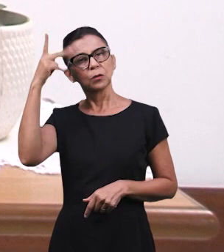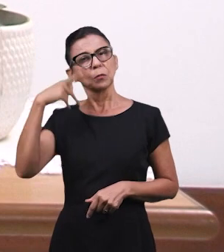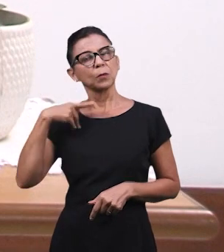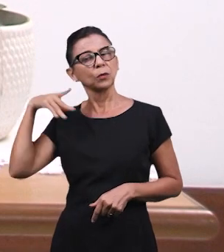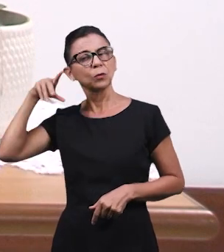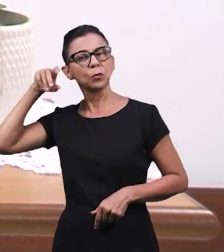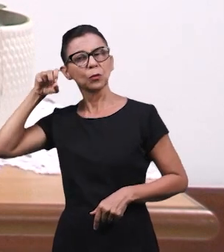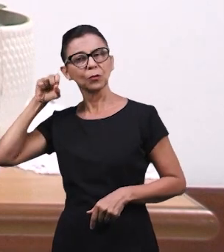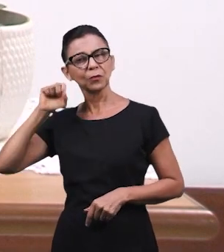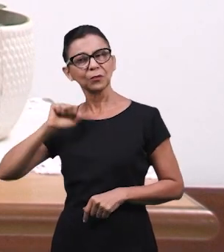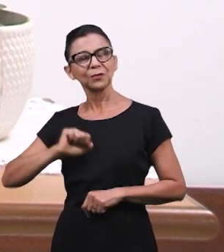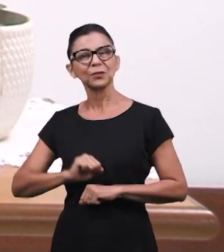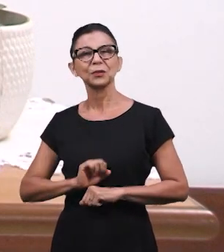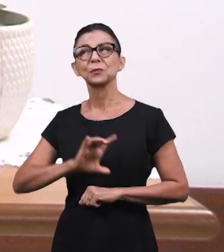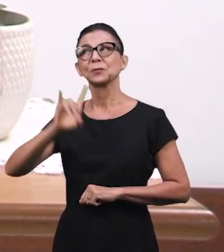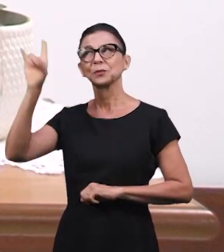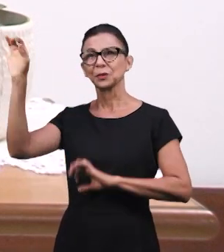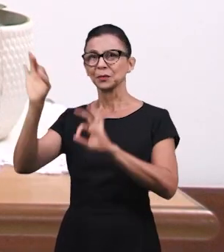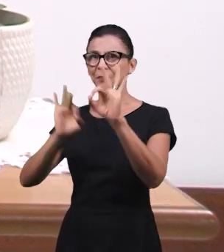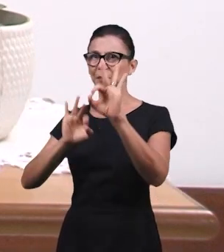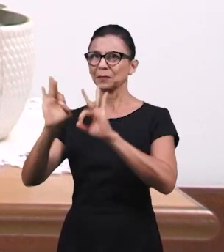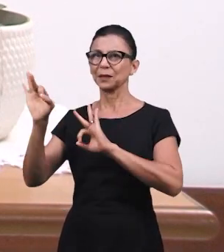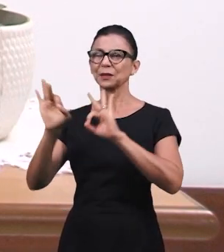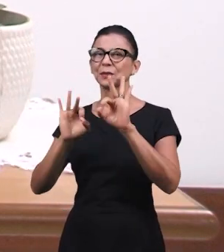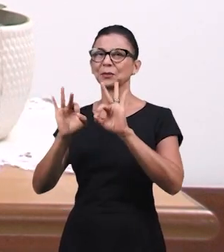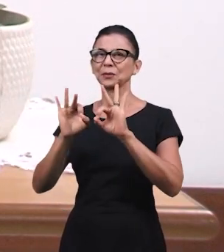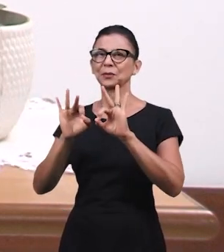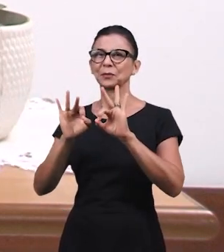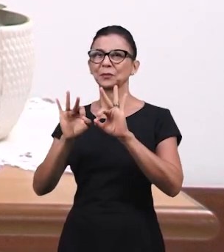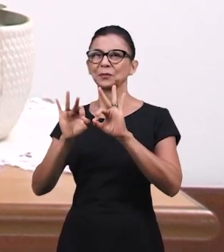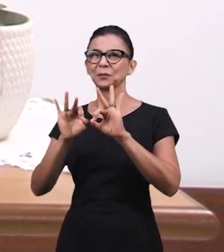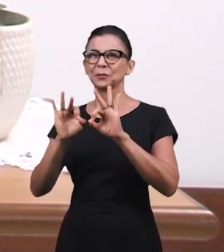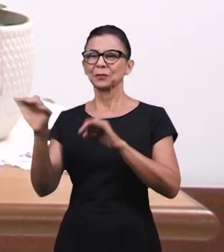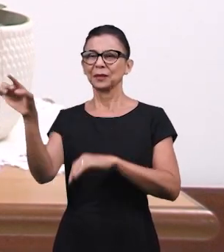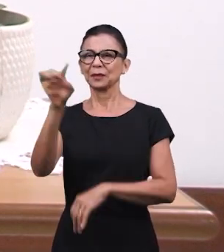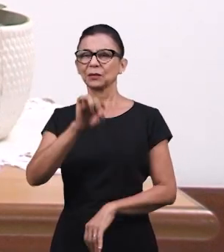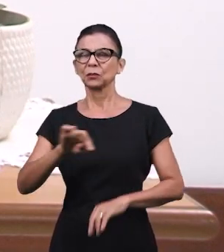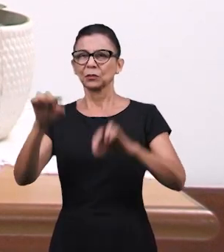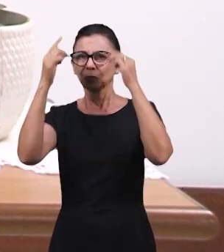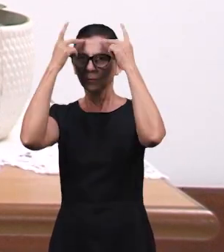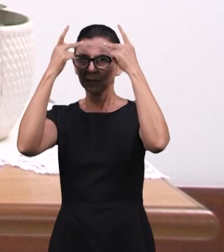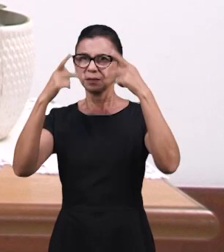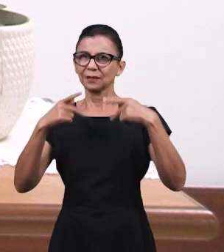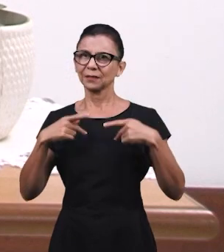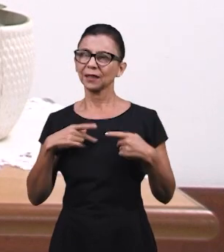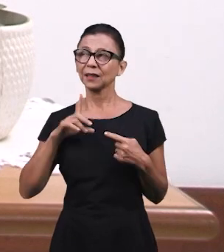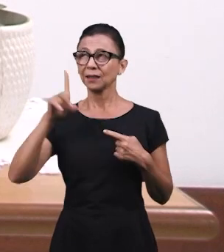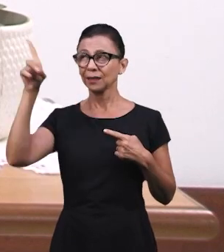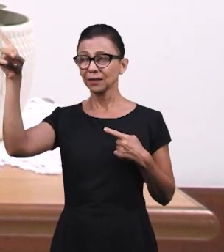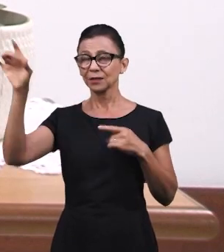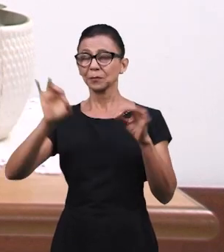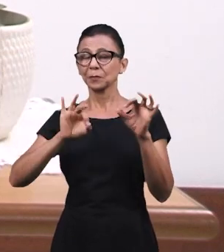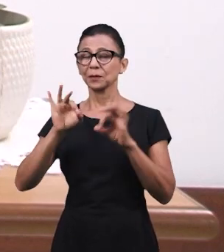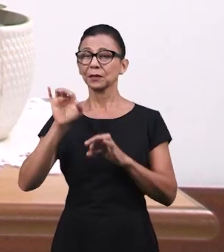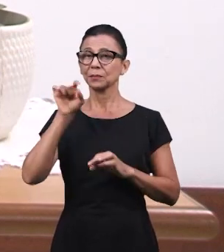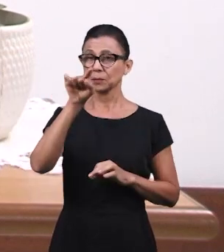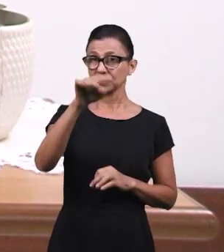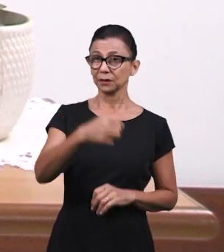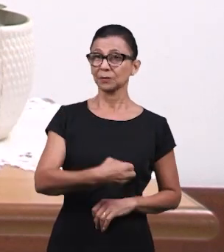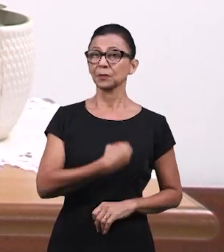Бог приготовил для любящих Его, тот всесильный Бог, Он готовит для нас, и для меня, и для